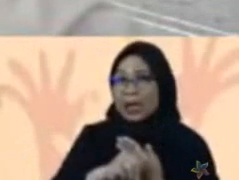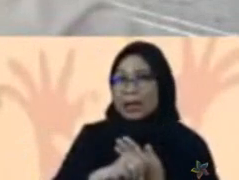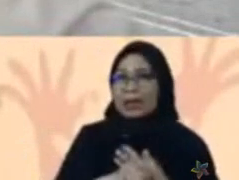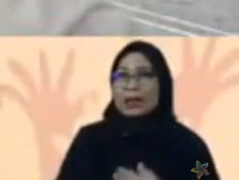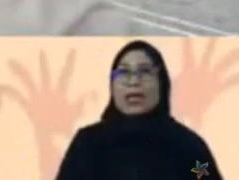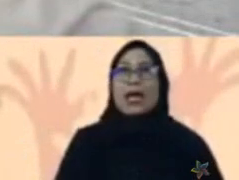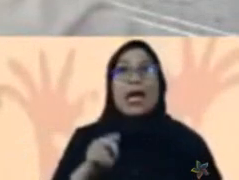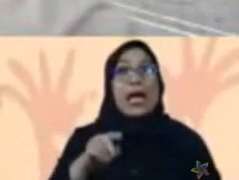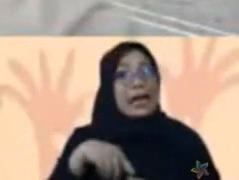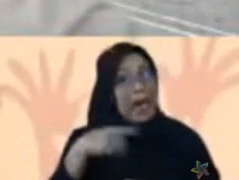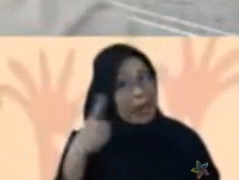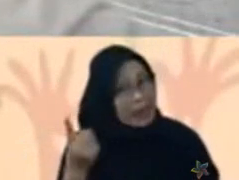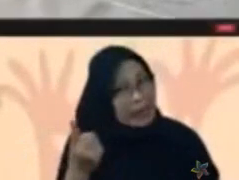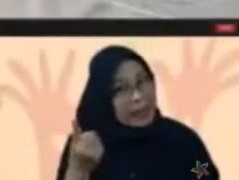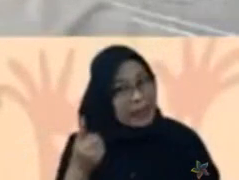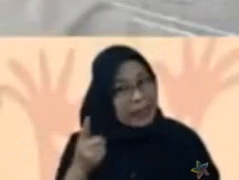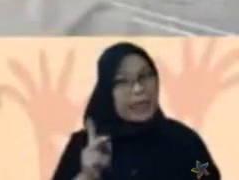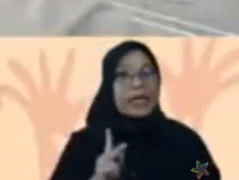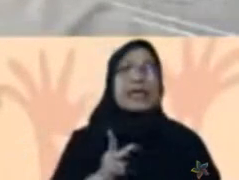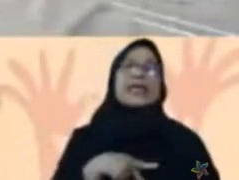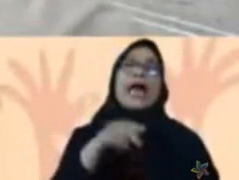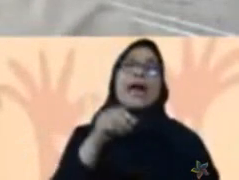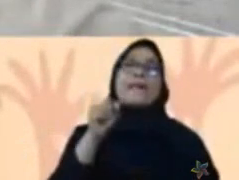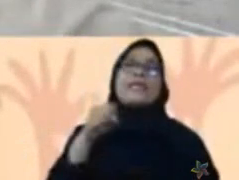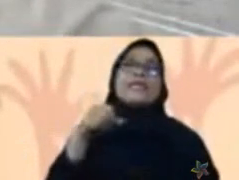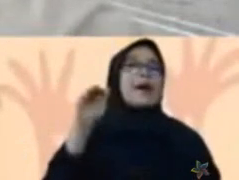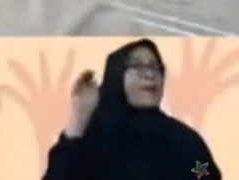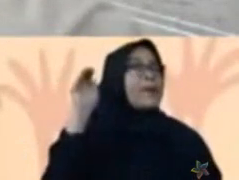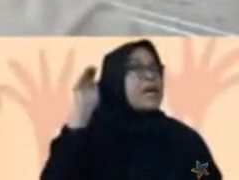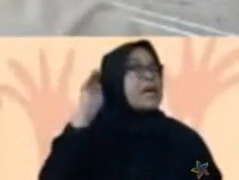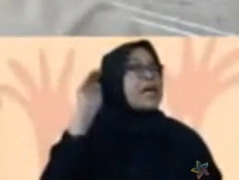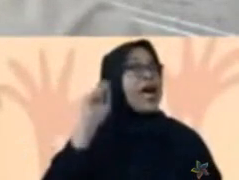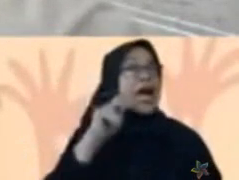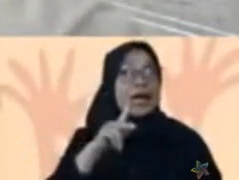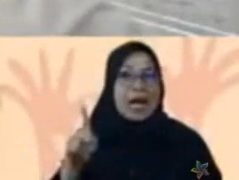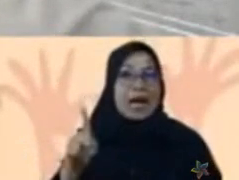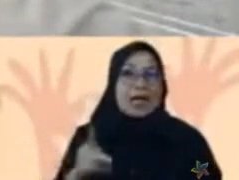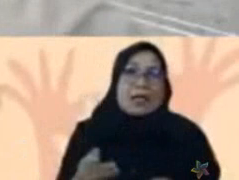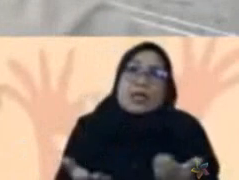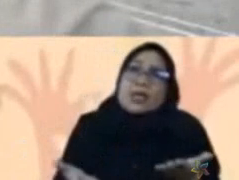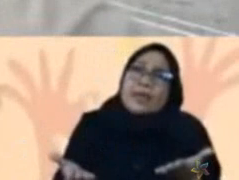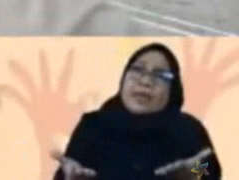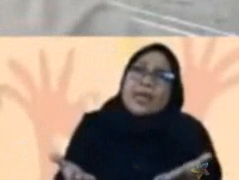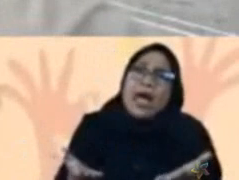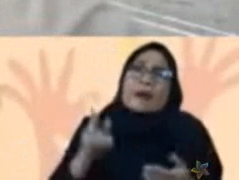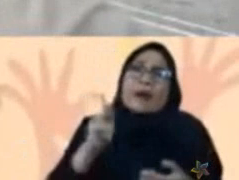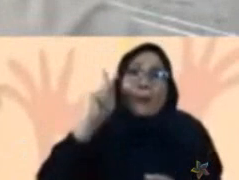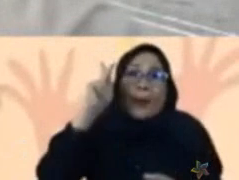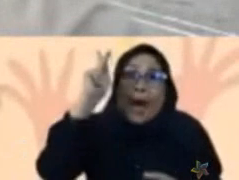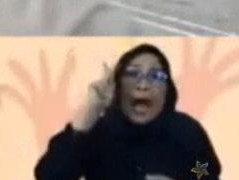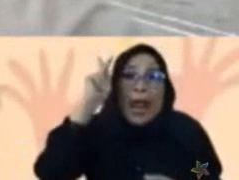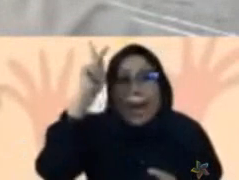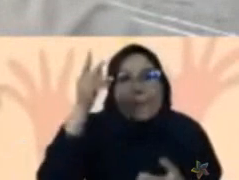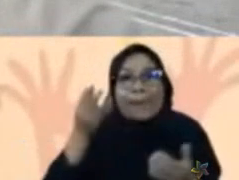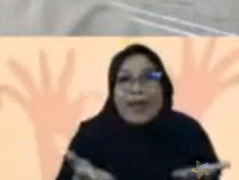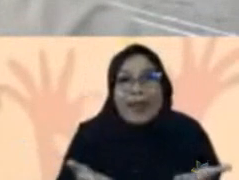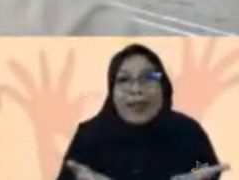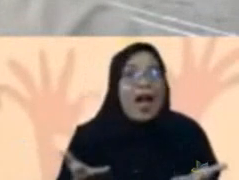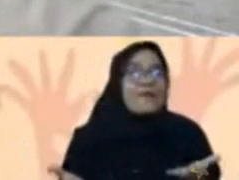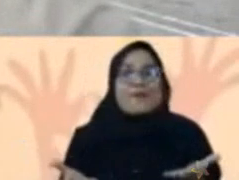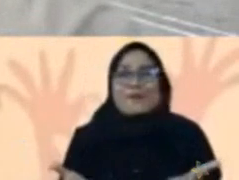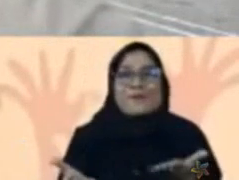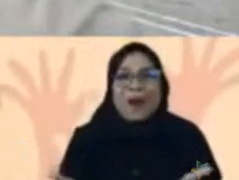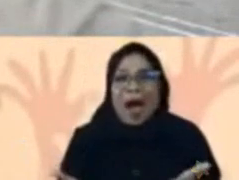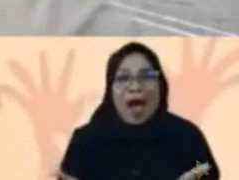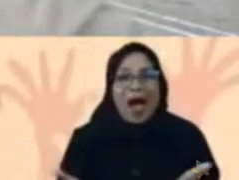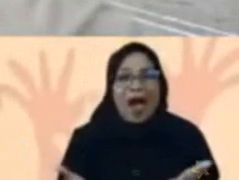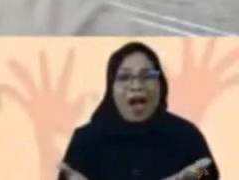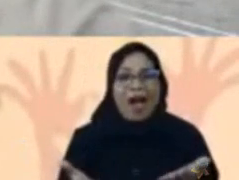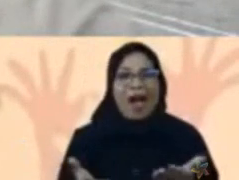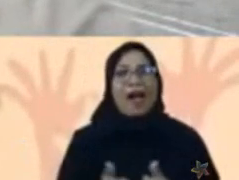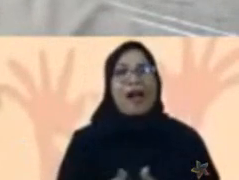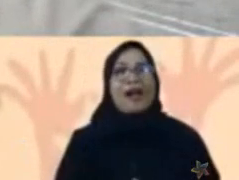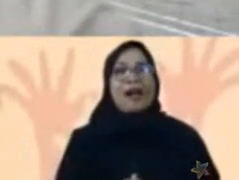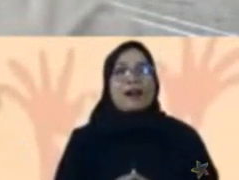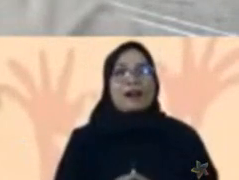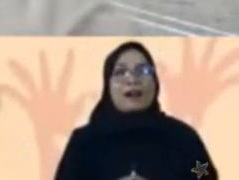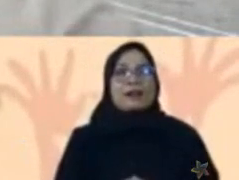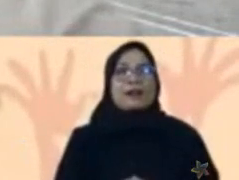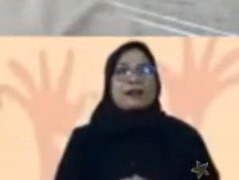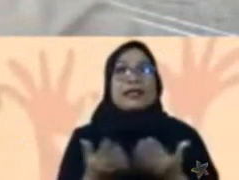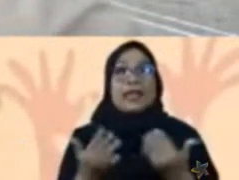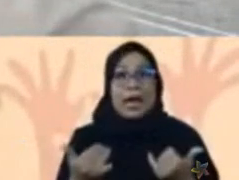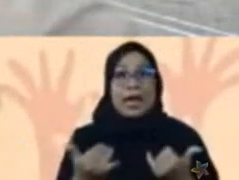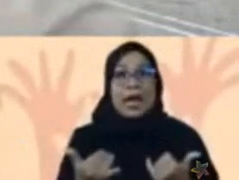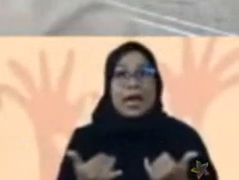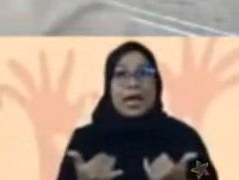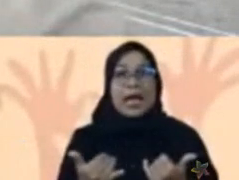dengarkan Ibu Titi seperti apa pengalamannya dan juga mungkin kiat-kiatnya gitu ya untuk dapat menyelenggarakan pembelajaran di kondisi